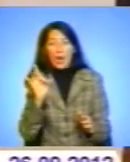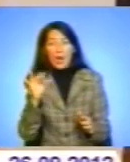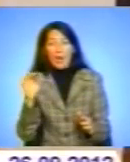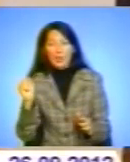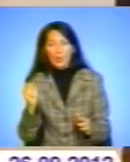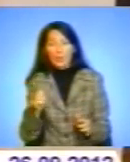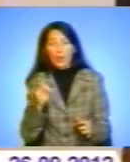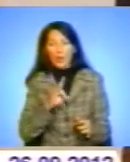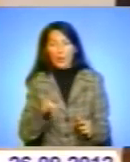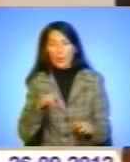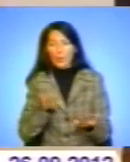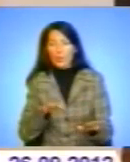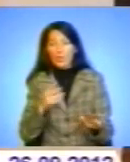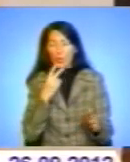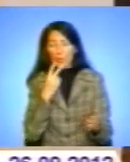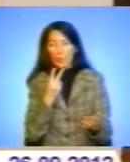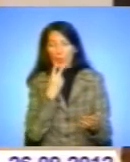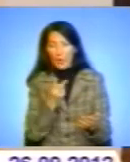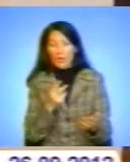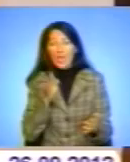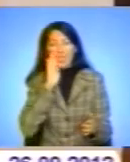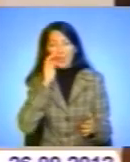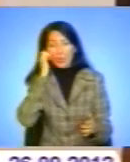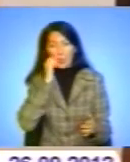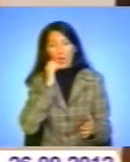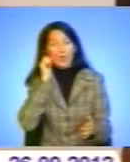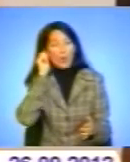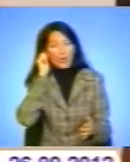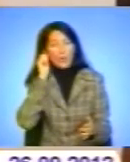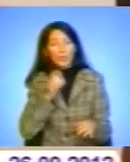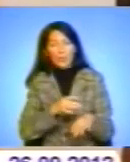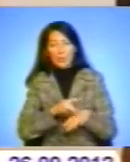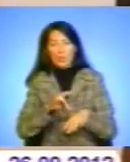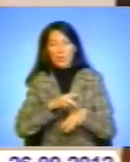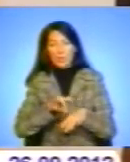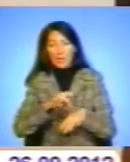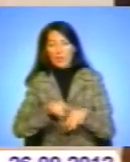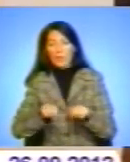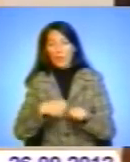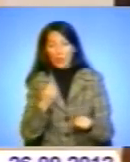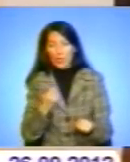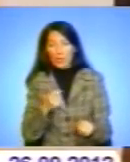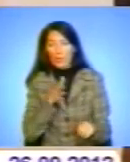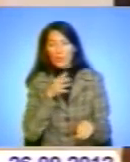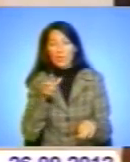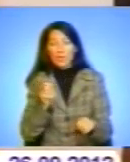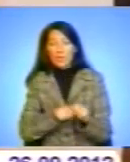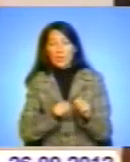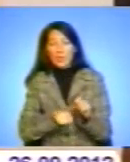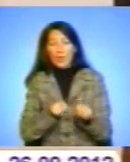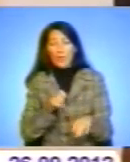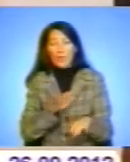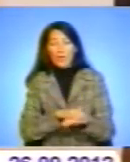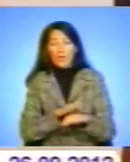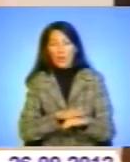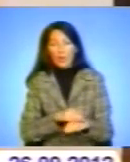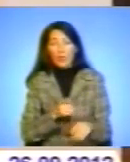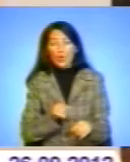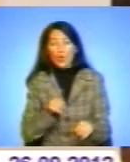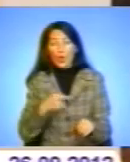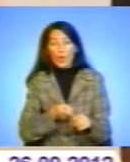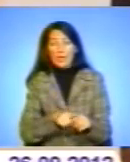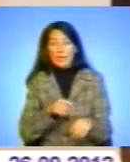жінка похилого віку з тілесним ушкодженням на її тілі. Під час перевірки за даним фактом було встановлено, що дані тілесні ушкодження